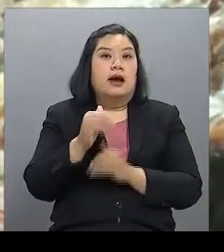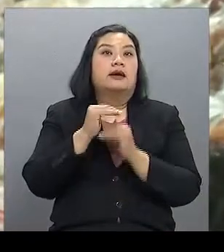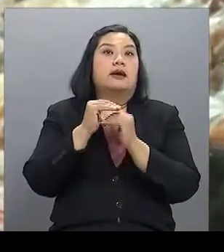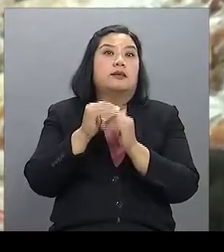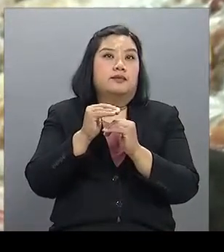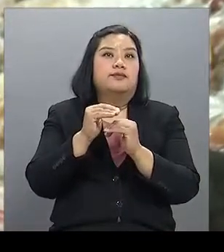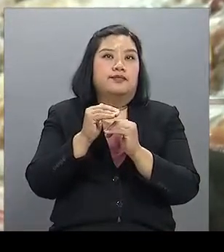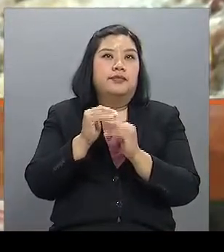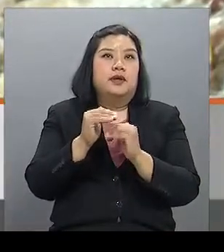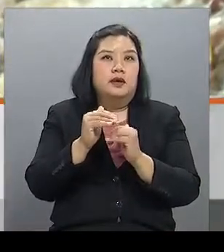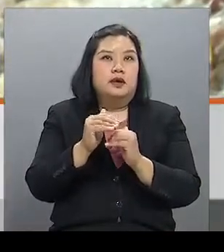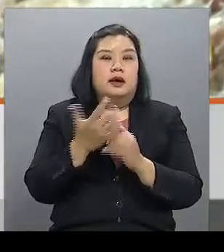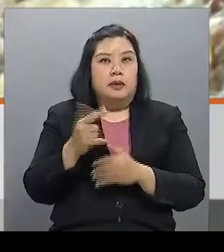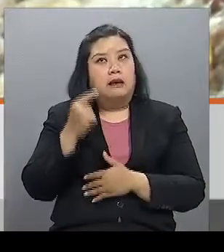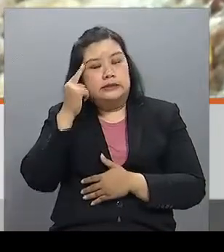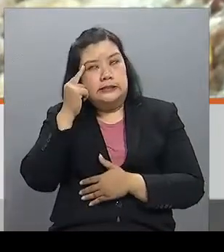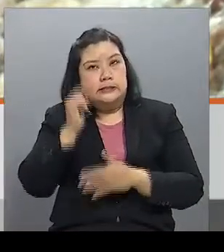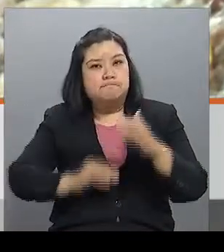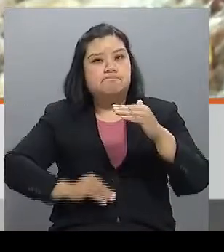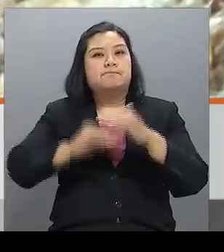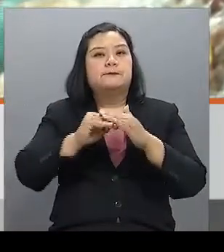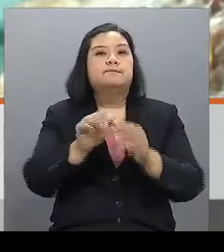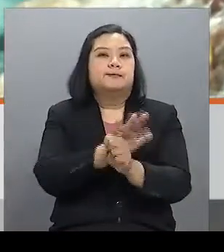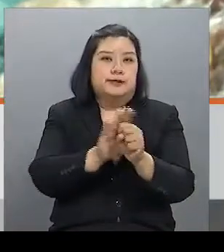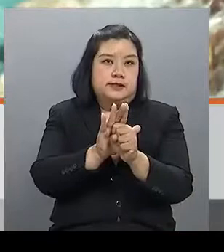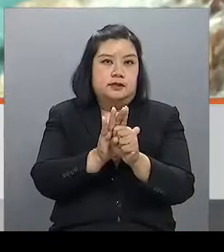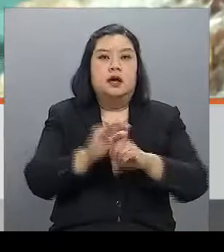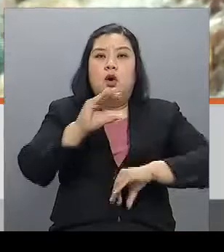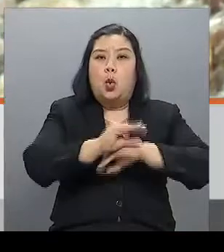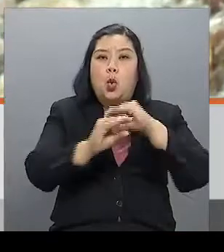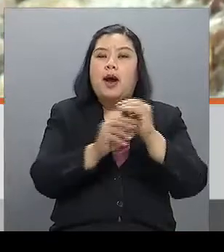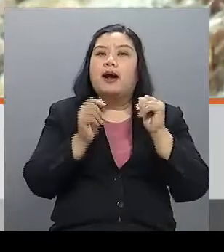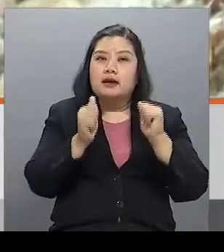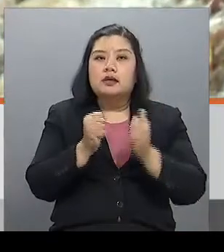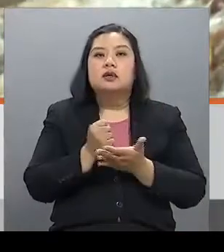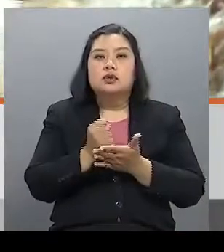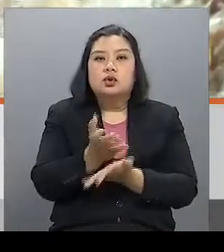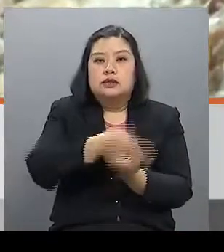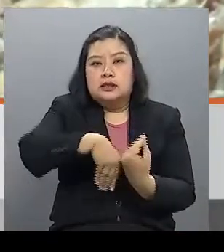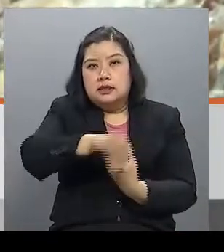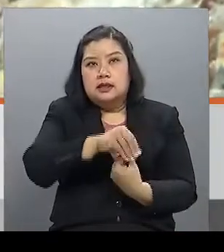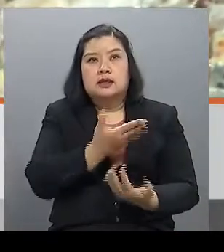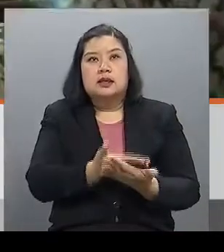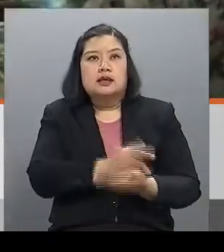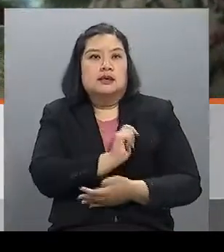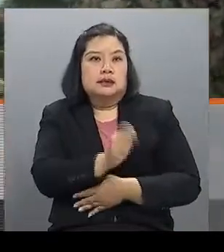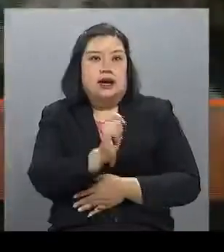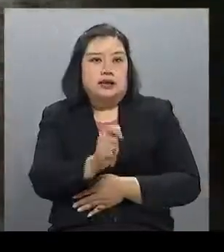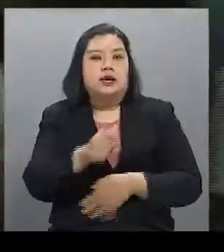สิทธิ์ให้เต็มที่ครับก็เป็นโครงการที่ดีครับถือว่าเป็นการกระตุ้นเศรษฐกิจให้ประชาชนนะครับ